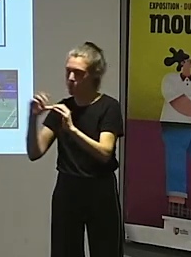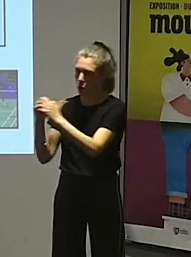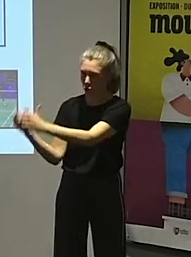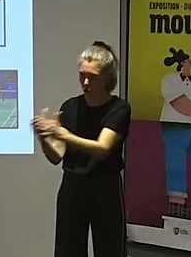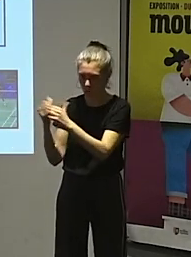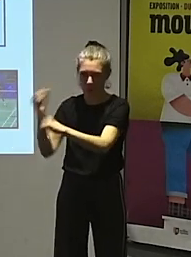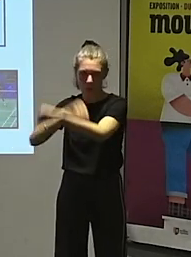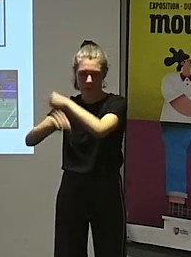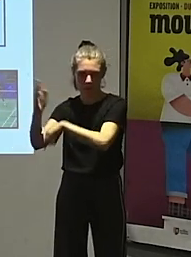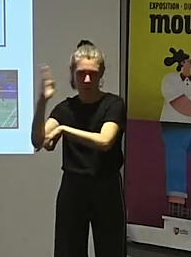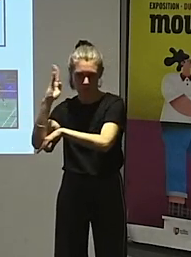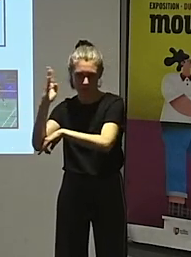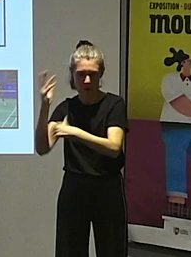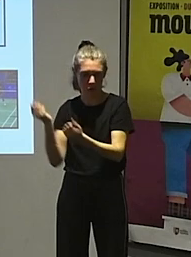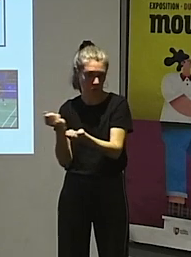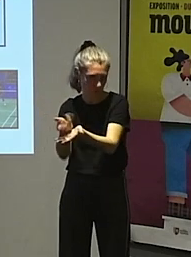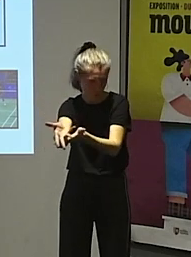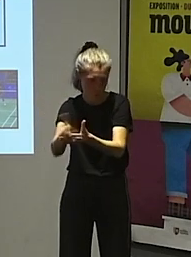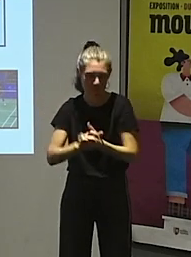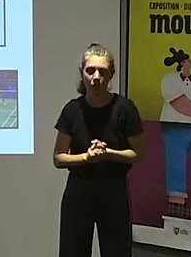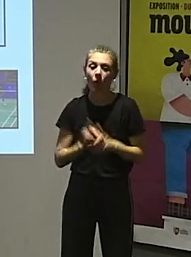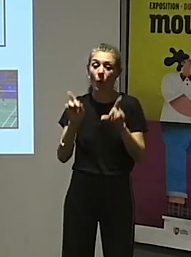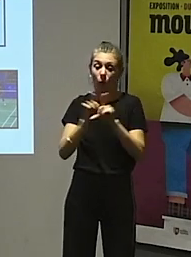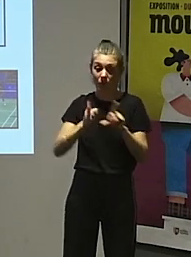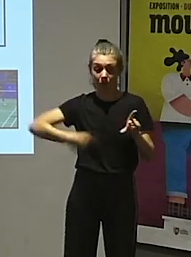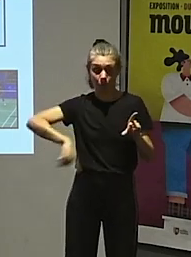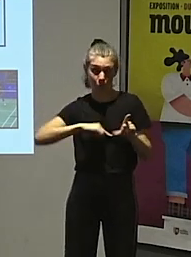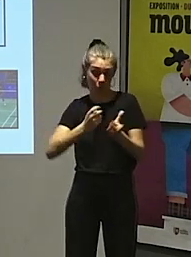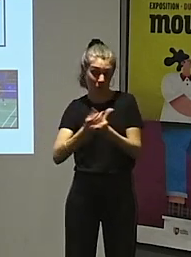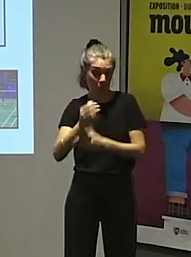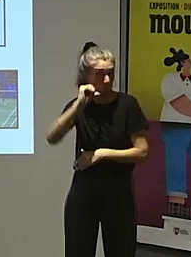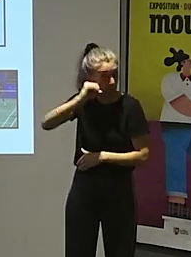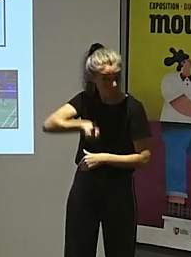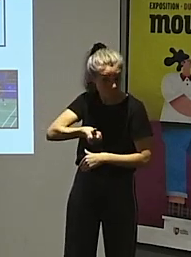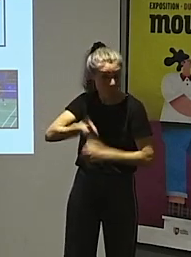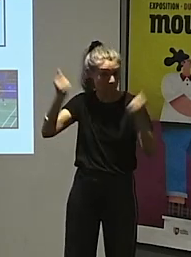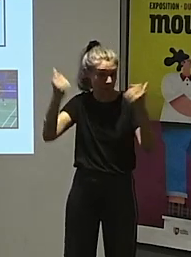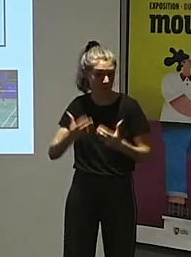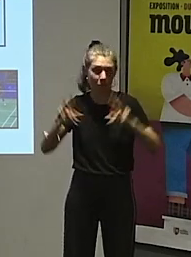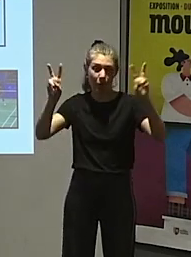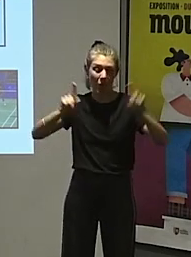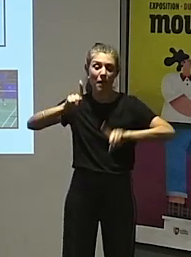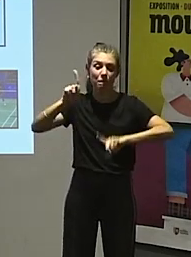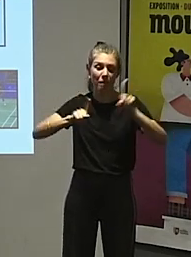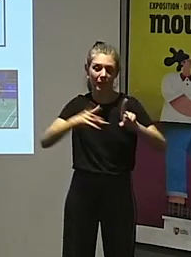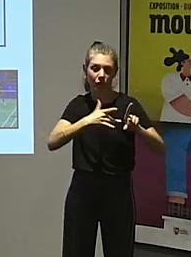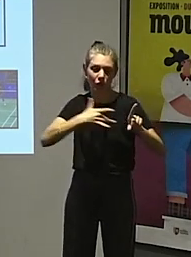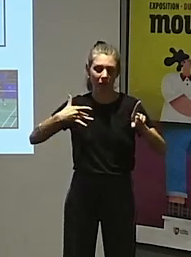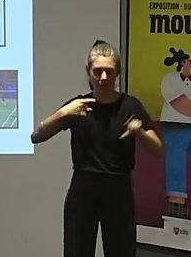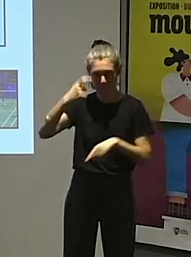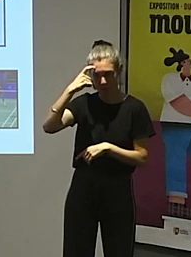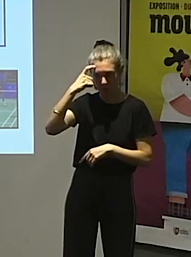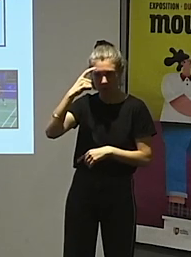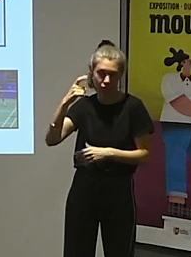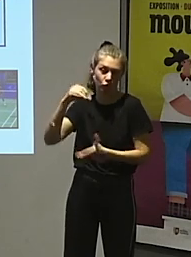Et puis surtout vous dire que dans ce cadre-là, on organise aussi demain la fête de la santé mentale, place du Maréchal Leclerc, donc place de